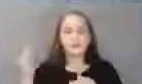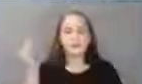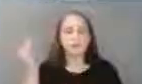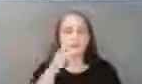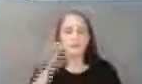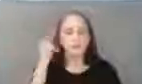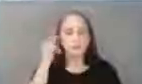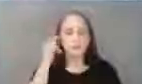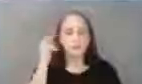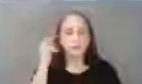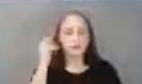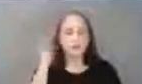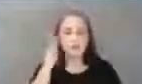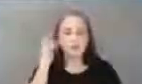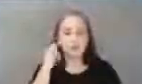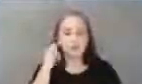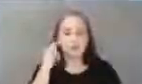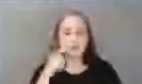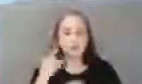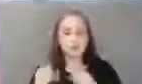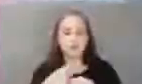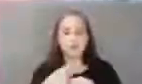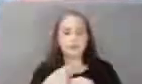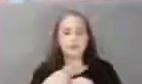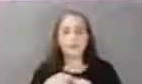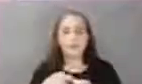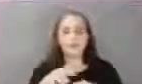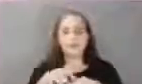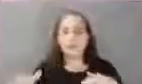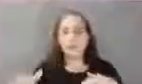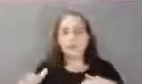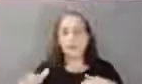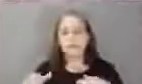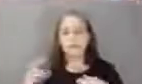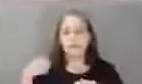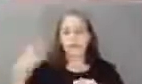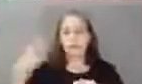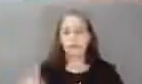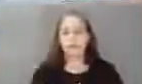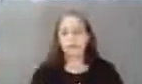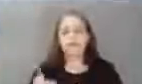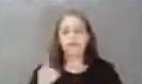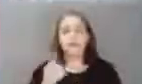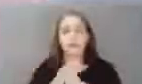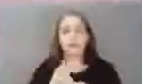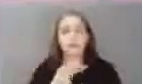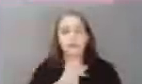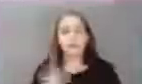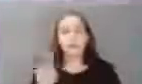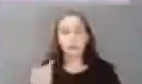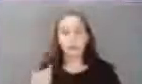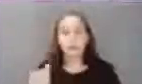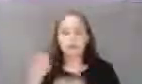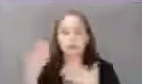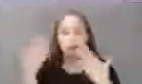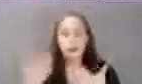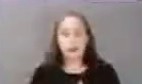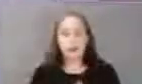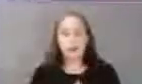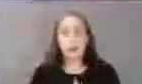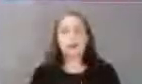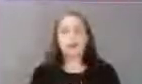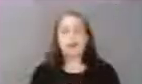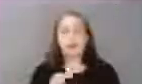nahahati yung linya para sa mga bisikleta. Bukod pa dyan, no, kita natin ang mga taga Department of Public Order